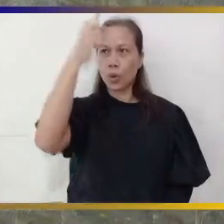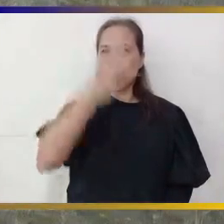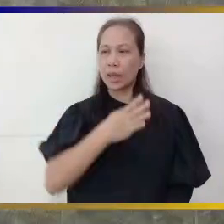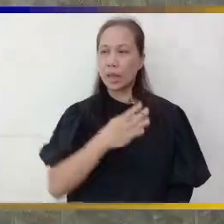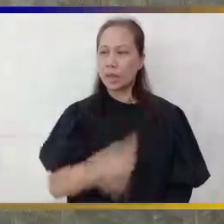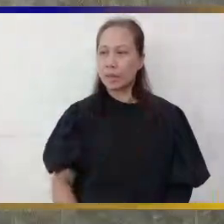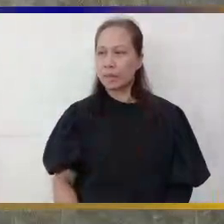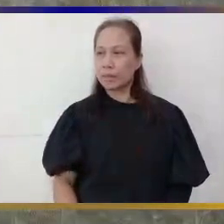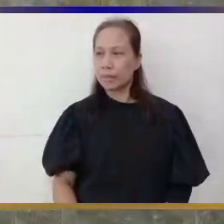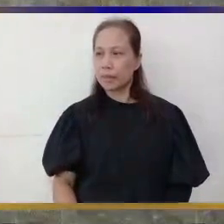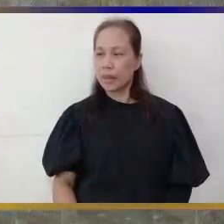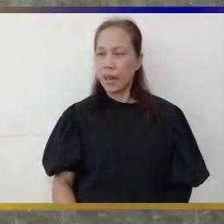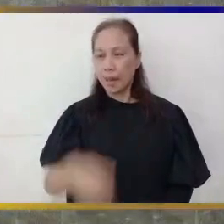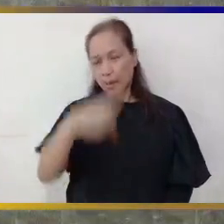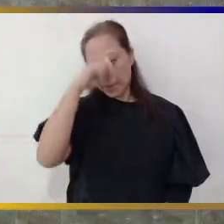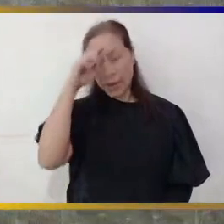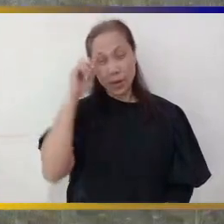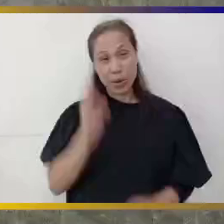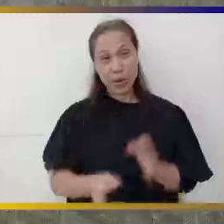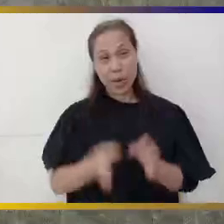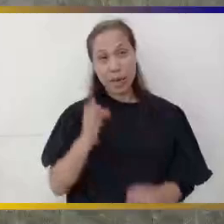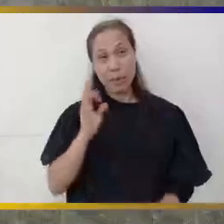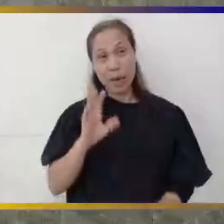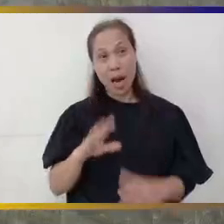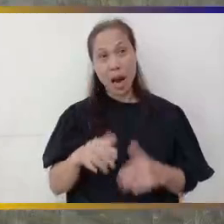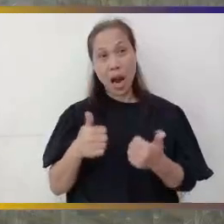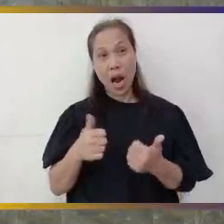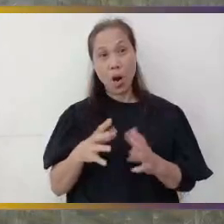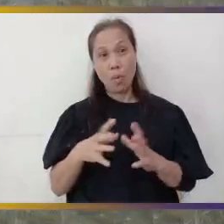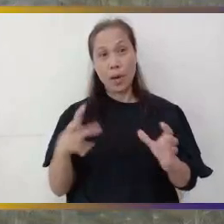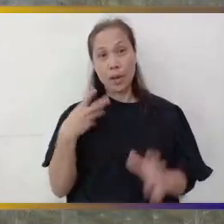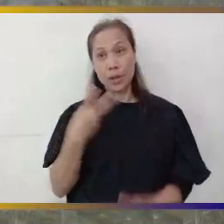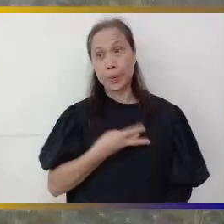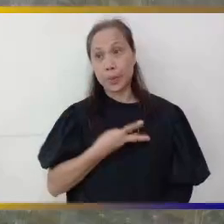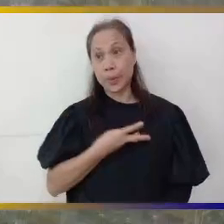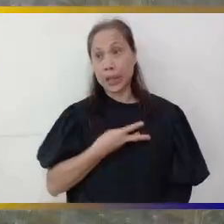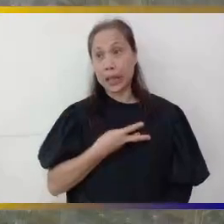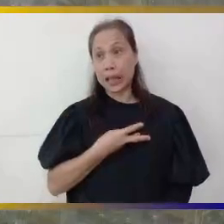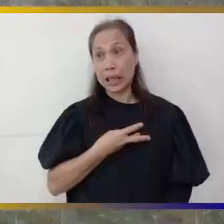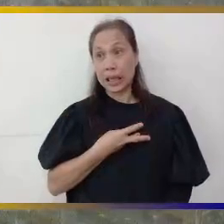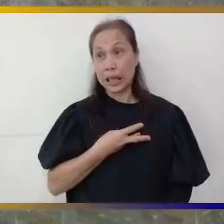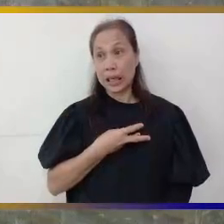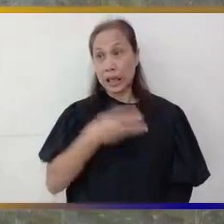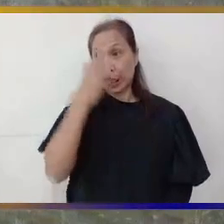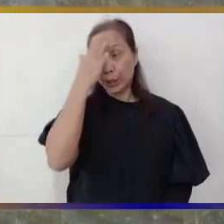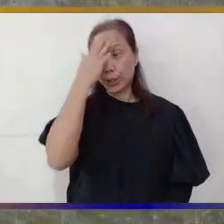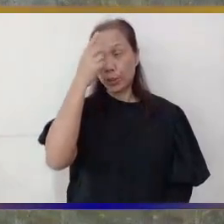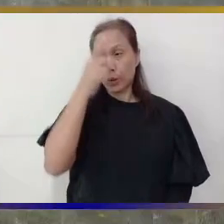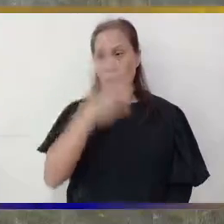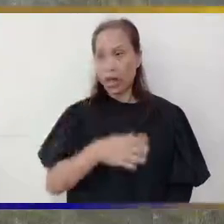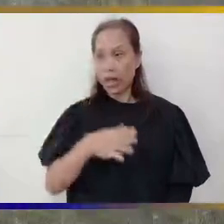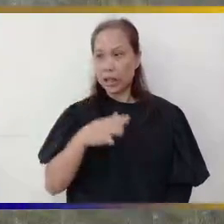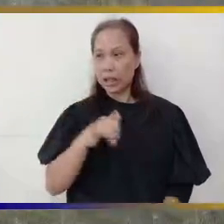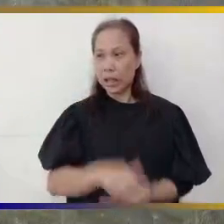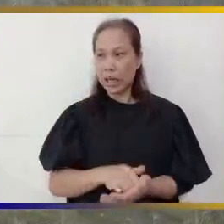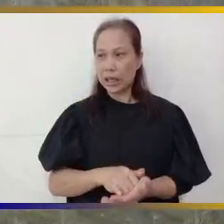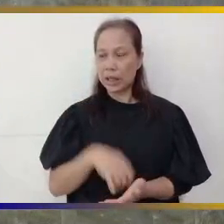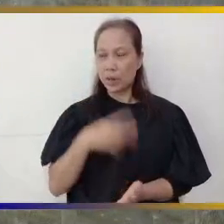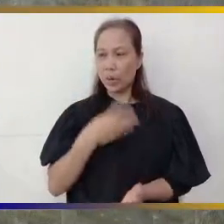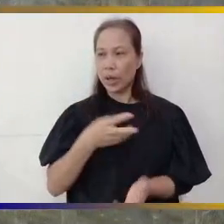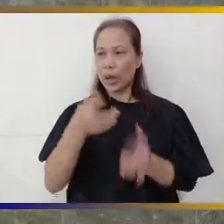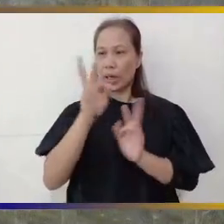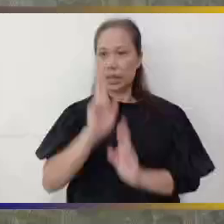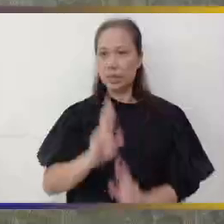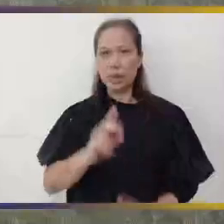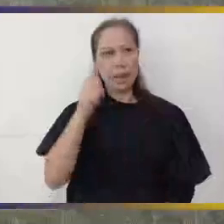him sapagkat kung gaano mo siya kakilala Doon mo siya rerespetuhin Pwede mo bang IR respetuhin ang